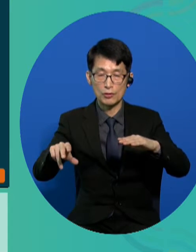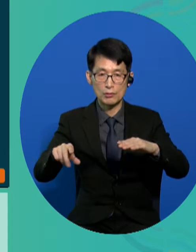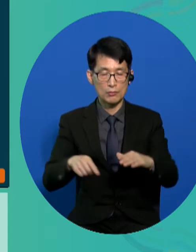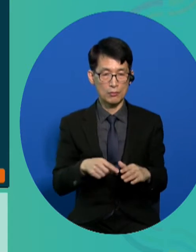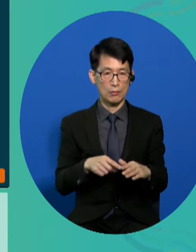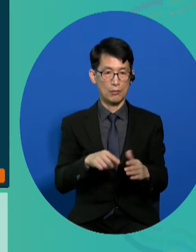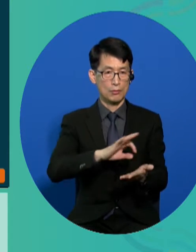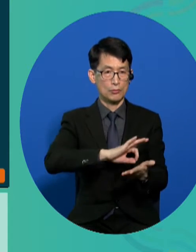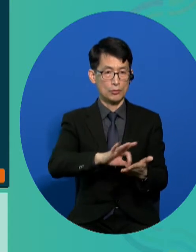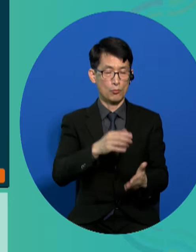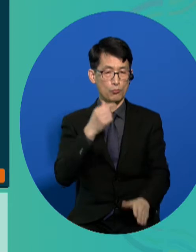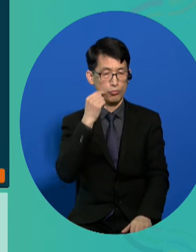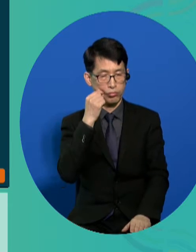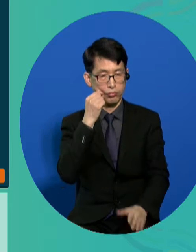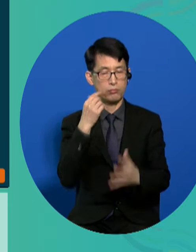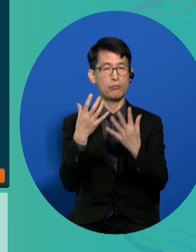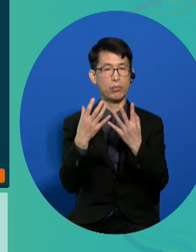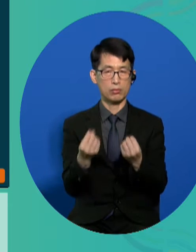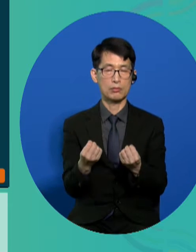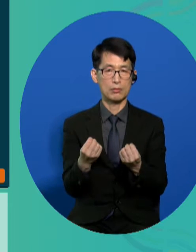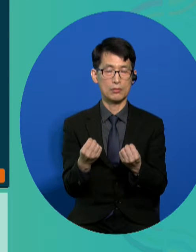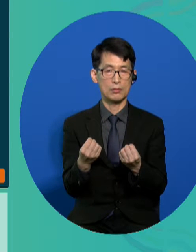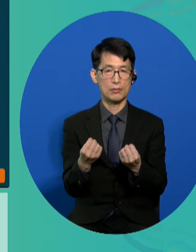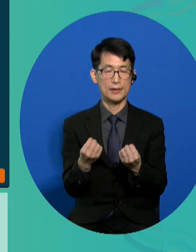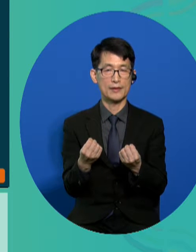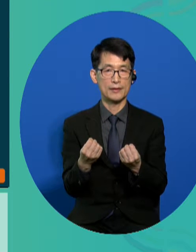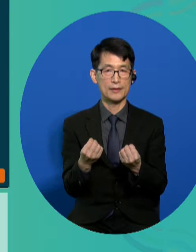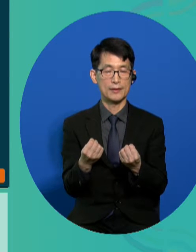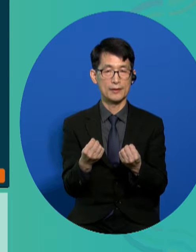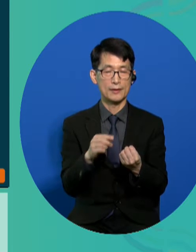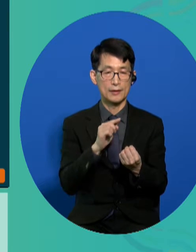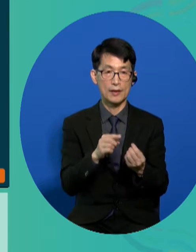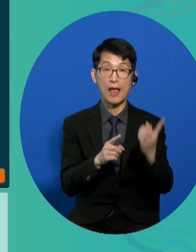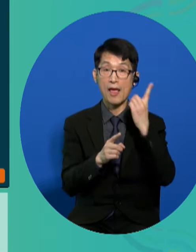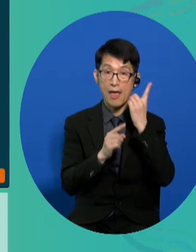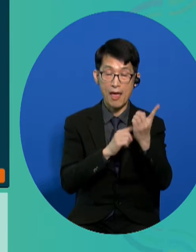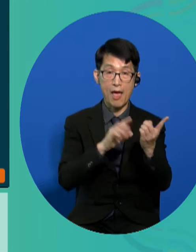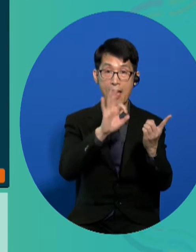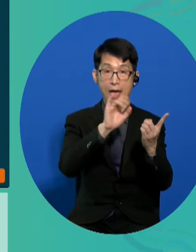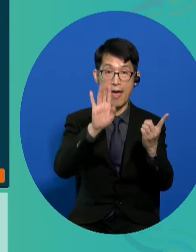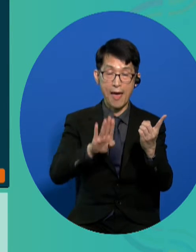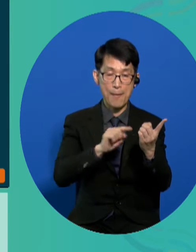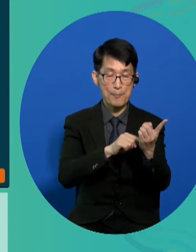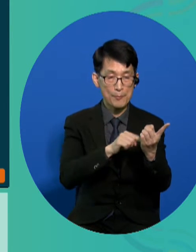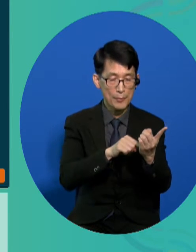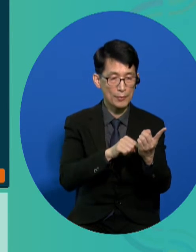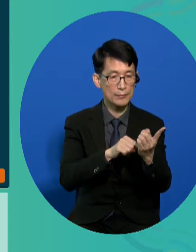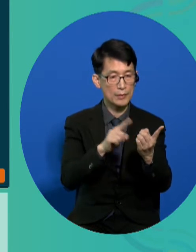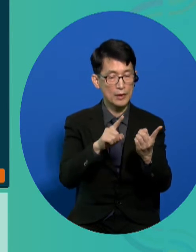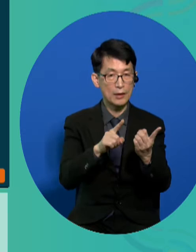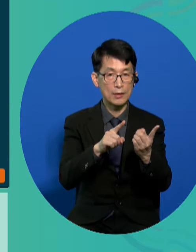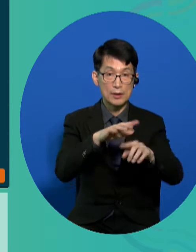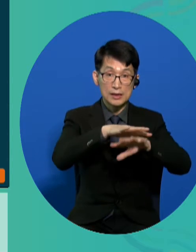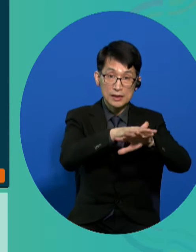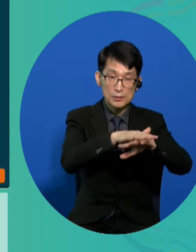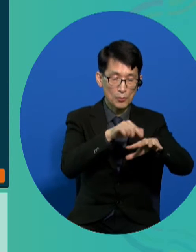경우가 많습니다. 예를 들어서 이러한 교통계획 애플리케이션은 자세한 지도와 일정을 표시할 가능성이 높지만 해당 이미지를 스크린